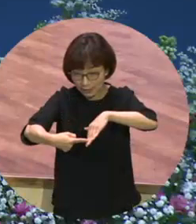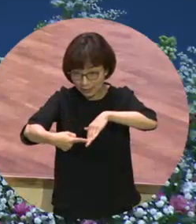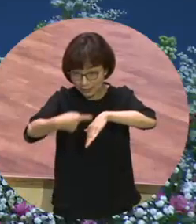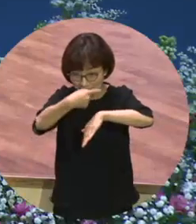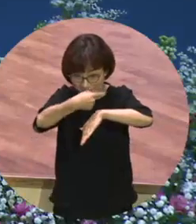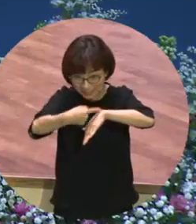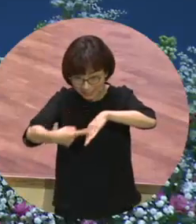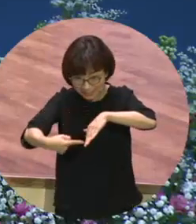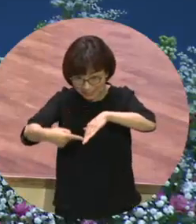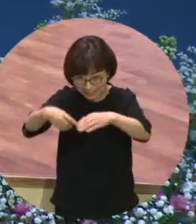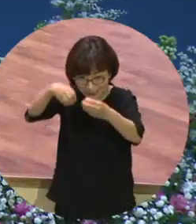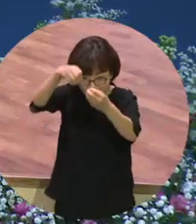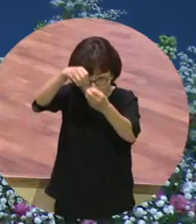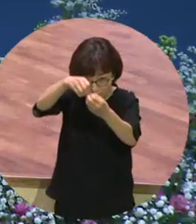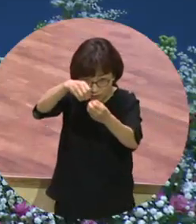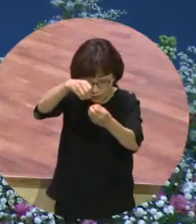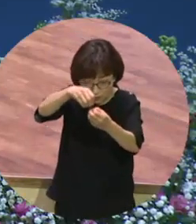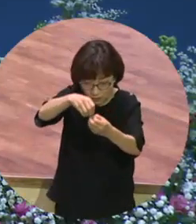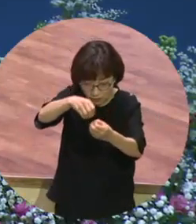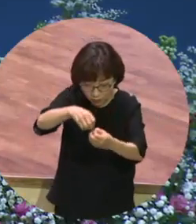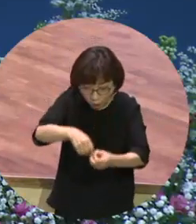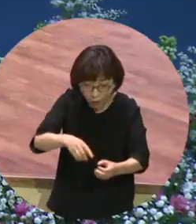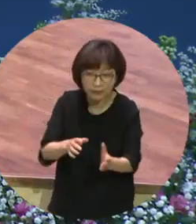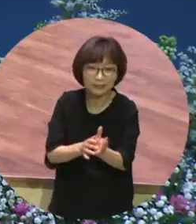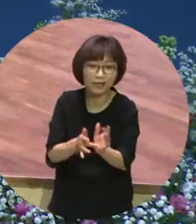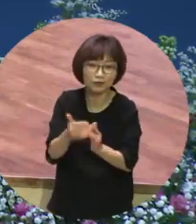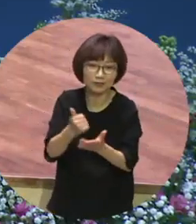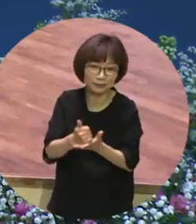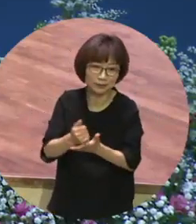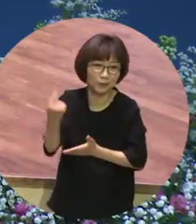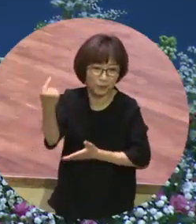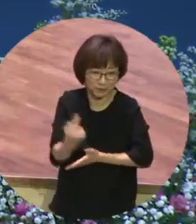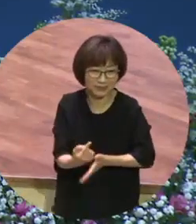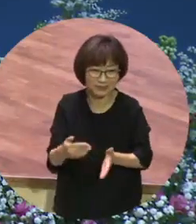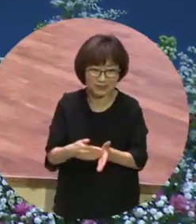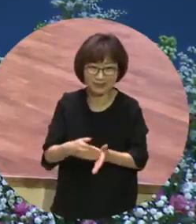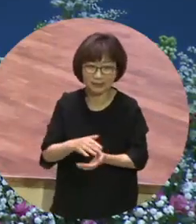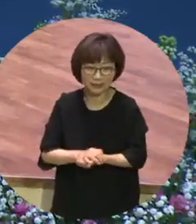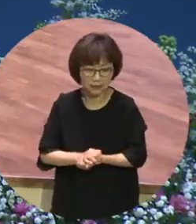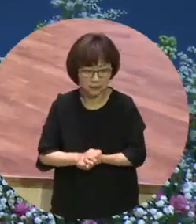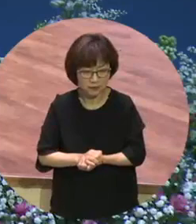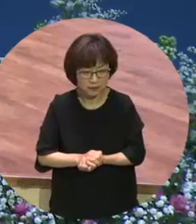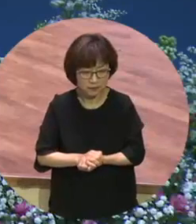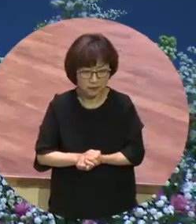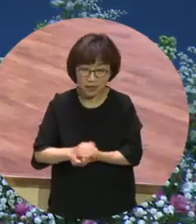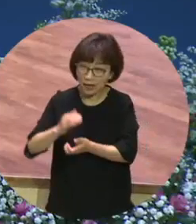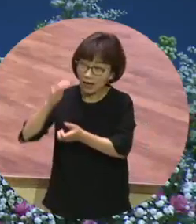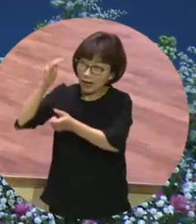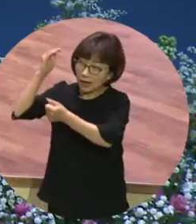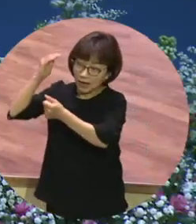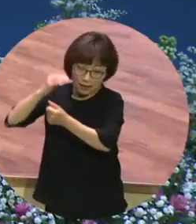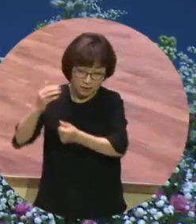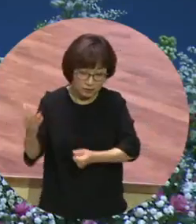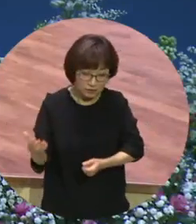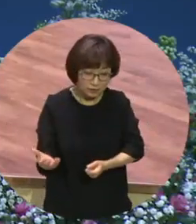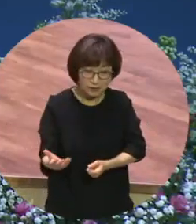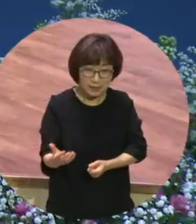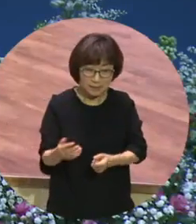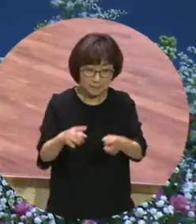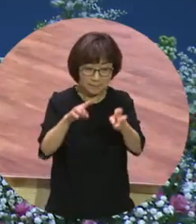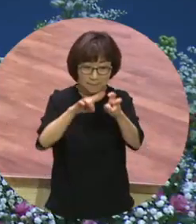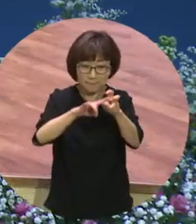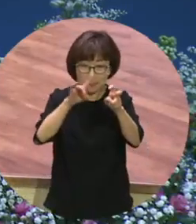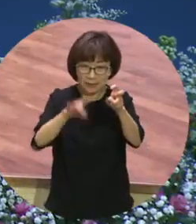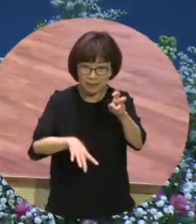오셨어요. 이 스룹바벨을 통해서 이 성전을 이 완공하는 이 일을 통해서 예수님의 족보가 나오는 마태복음